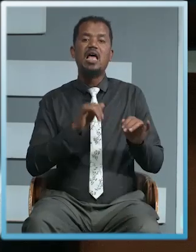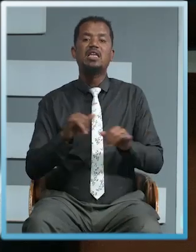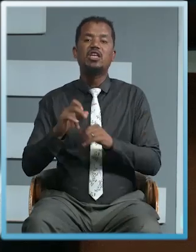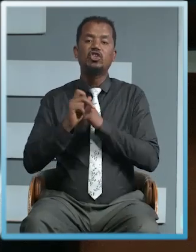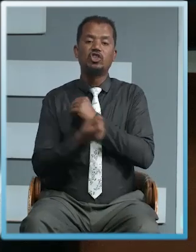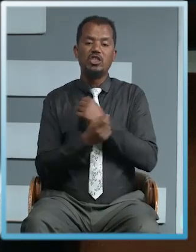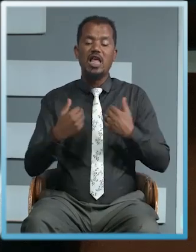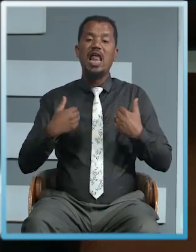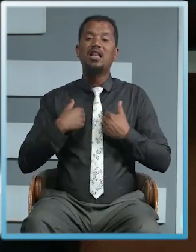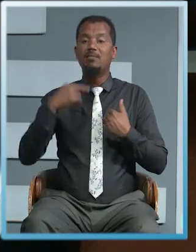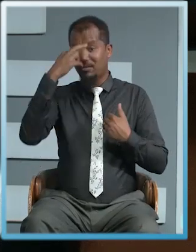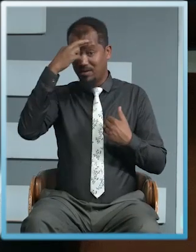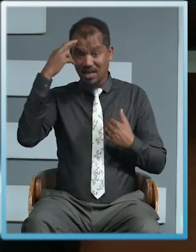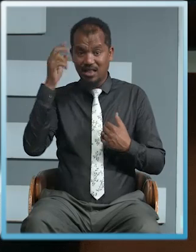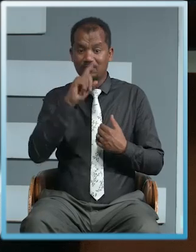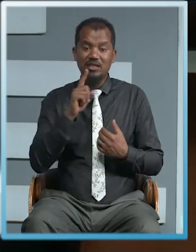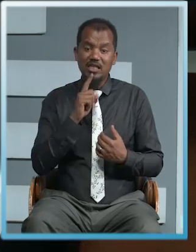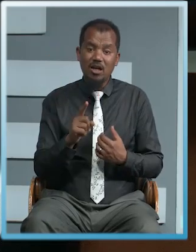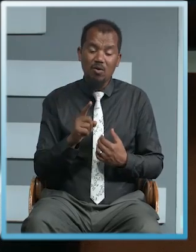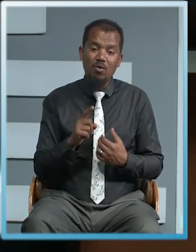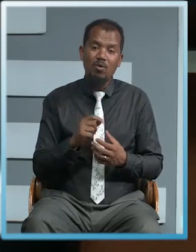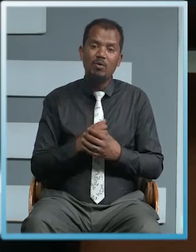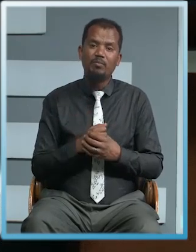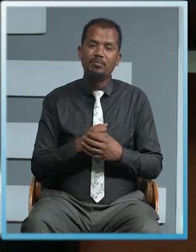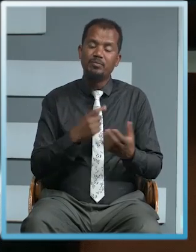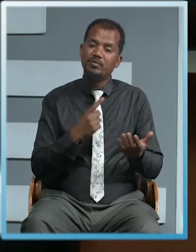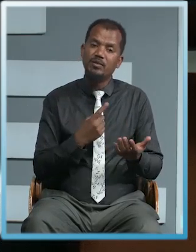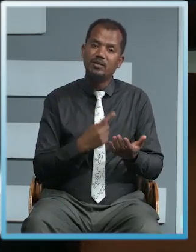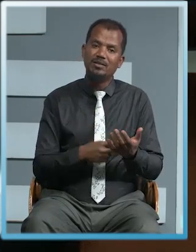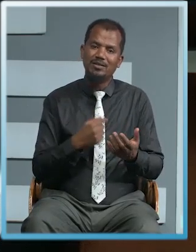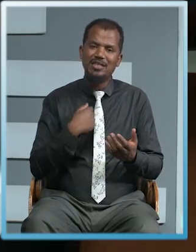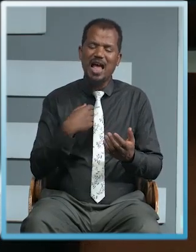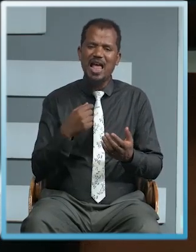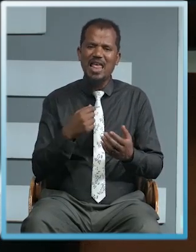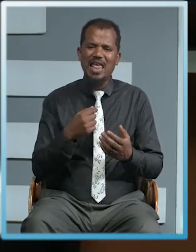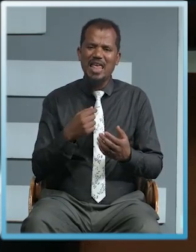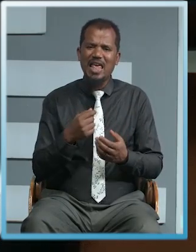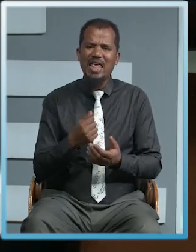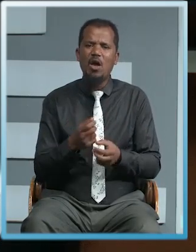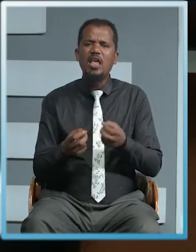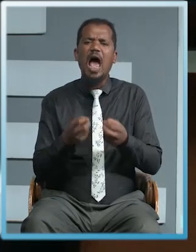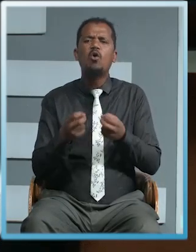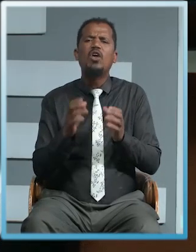ድርጅት ያለንበት ምክንያት ምንድነው? ይሄ ያልወገነ መድረክ